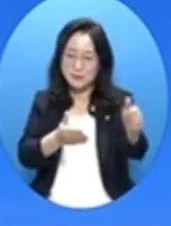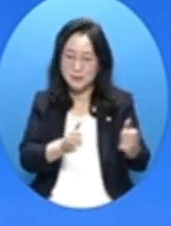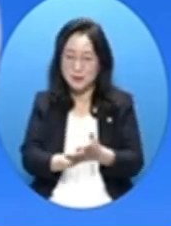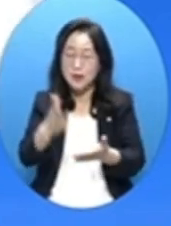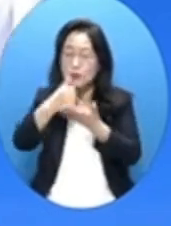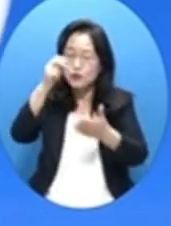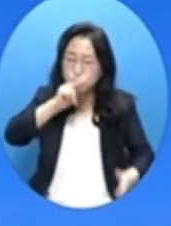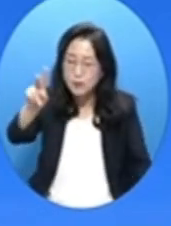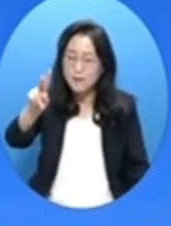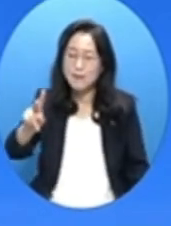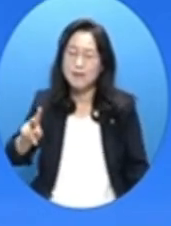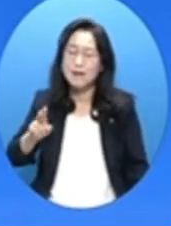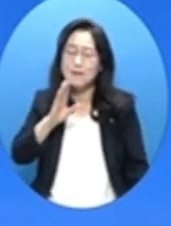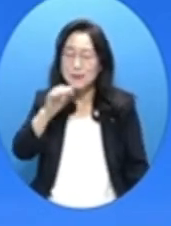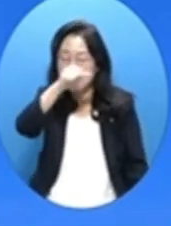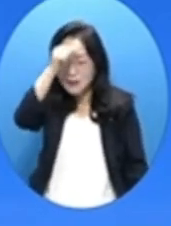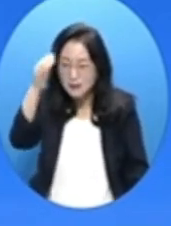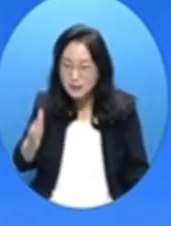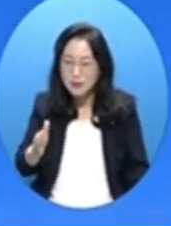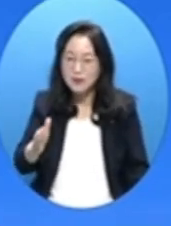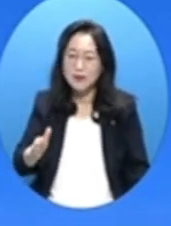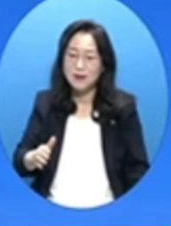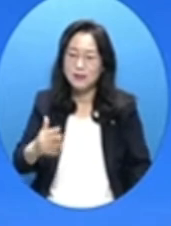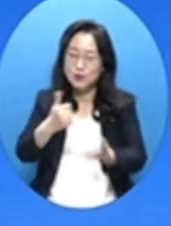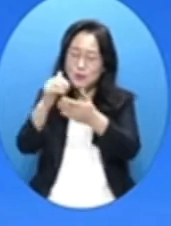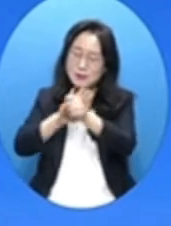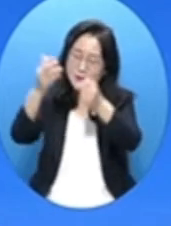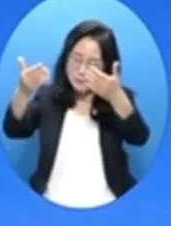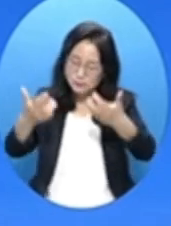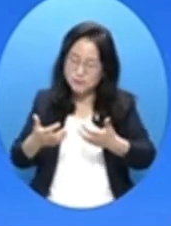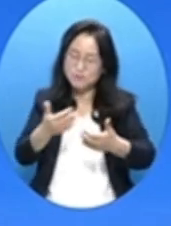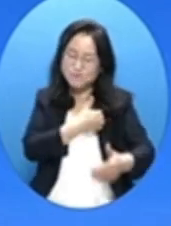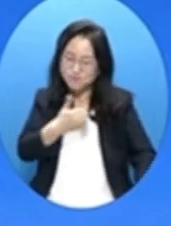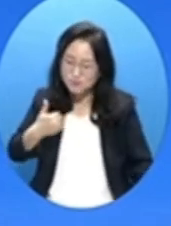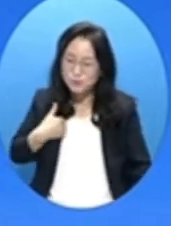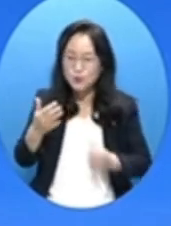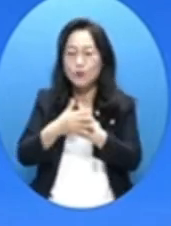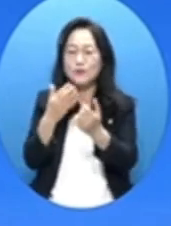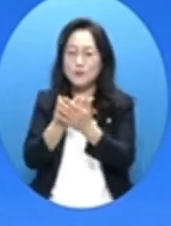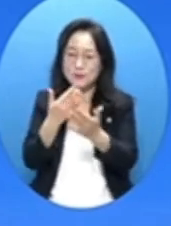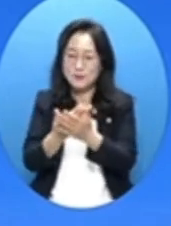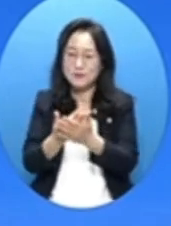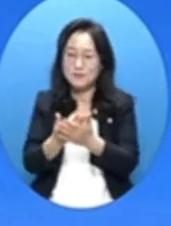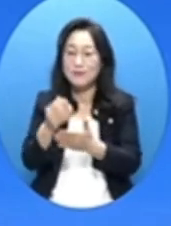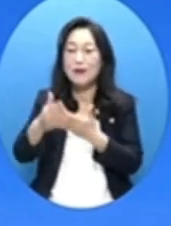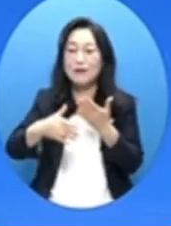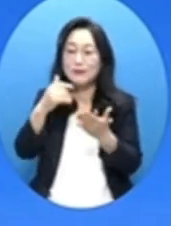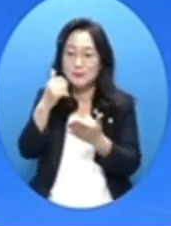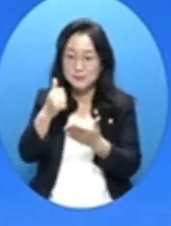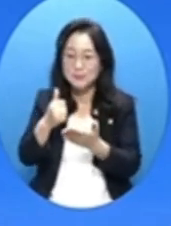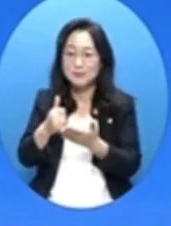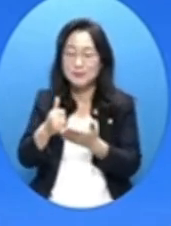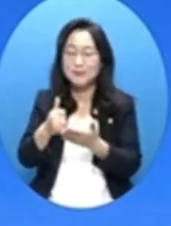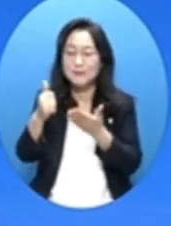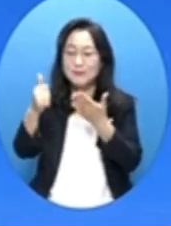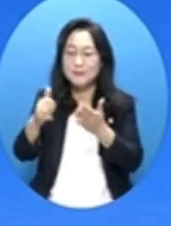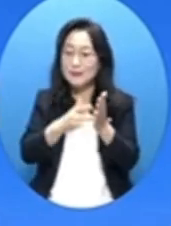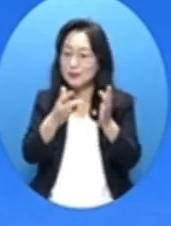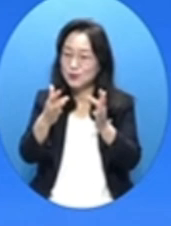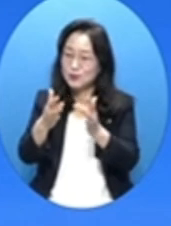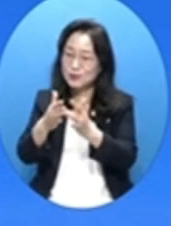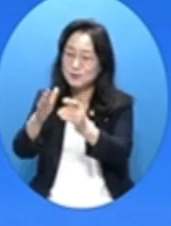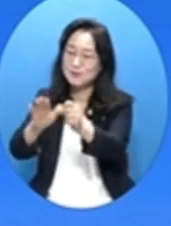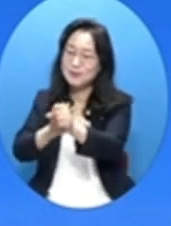주여, 우리의 삶 가운데 주님의 사랑이 넘쳐나게 하여 주옵소서. 하나님께서 예수님을